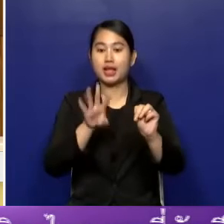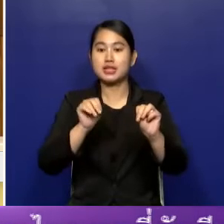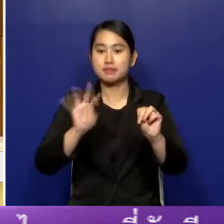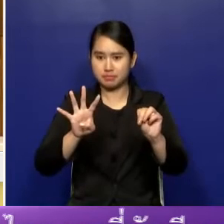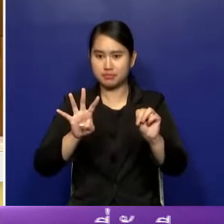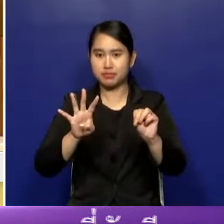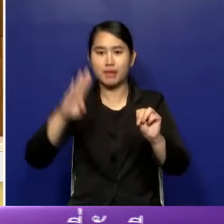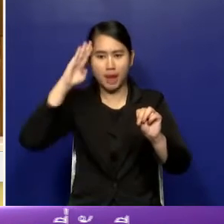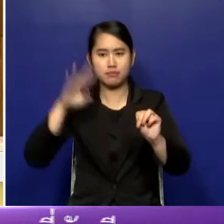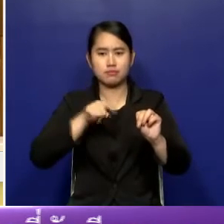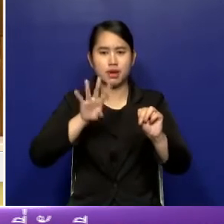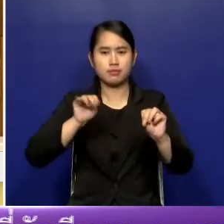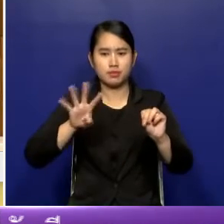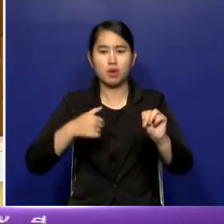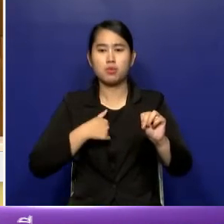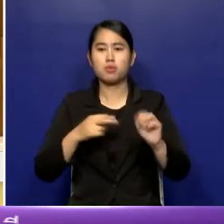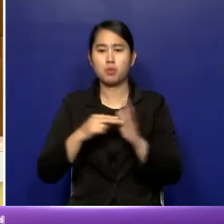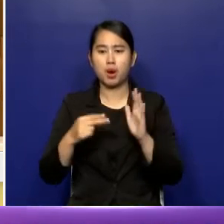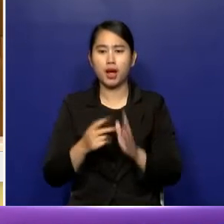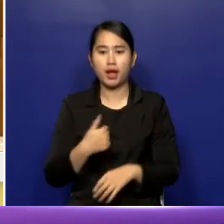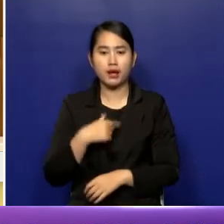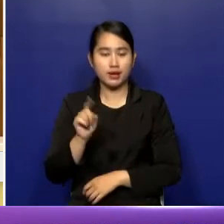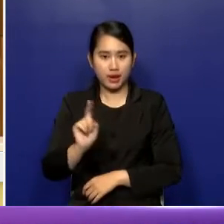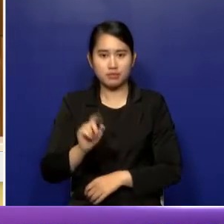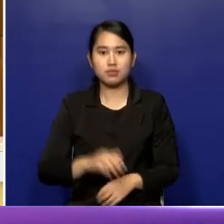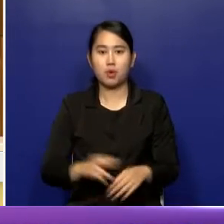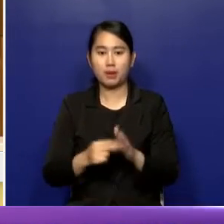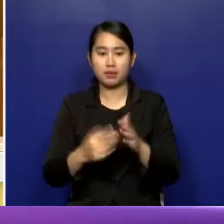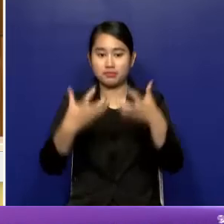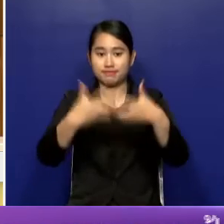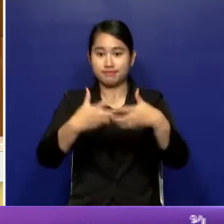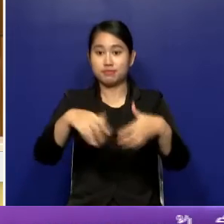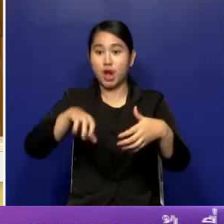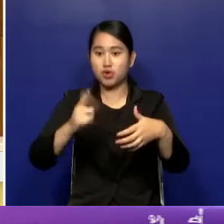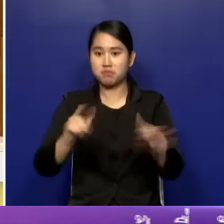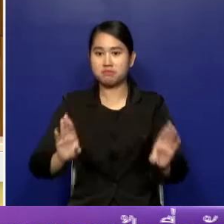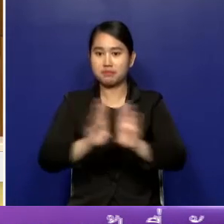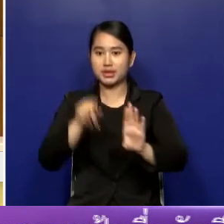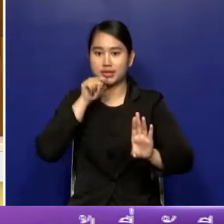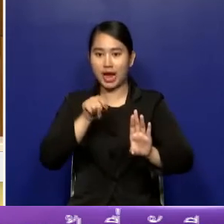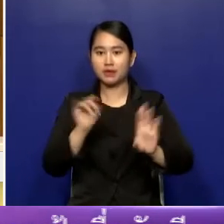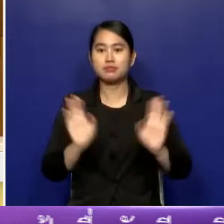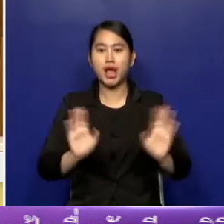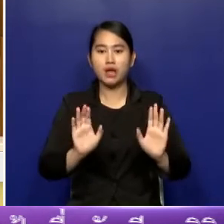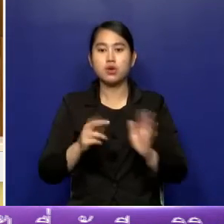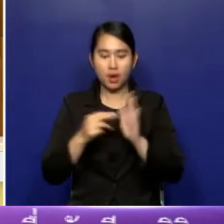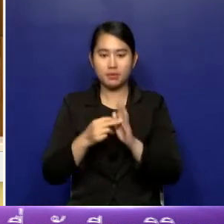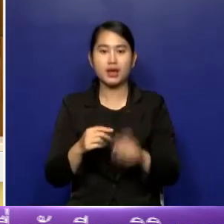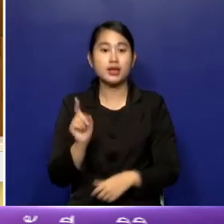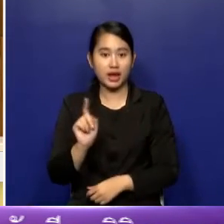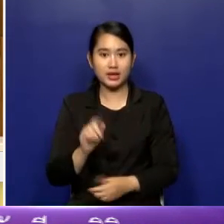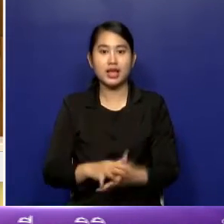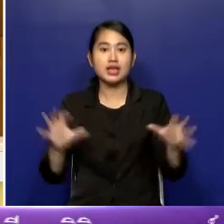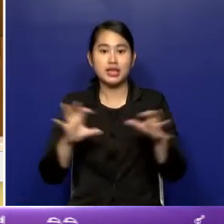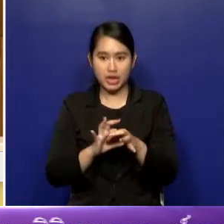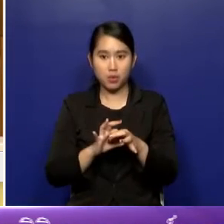นั้ไม่ใช่ไปปดเมืองนะครับคือเปเรื่ของการต่อส